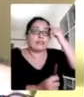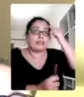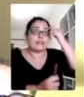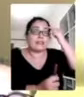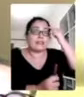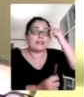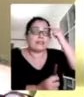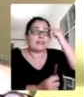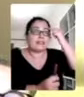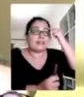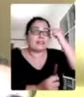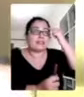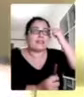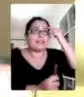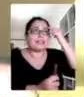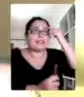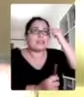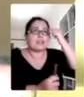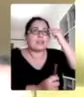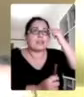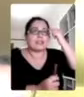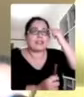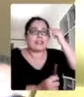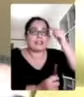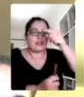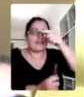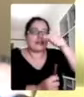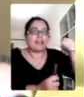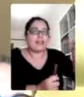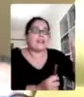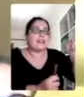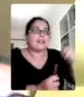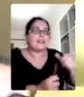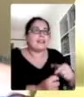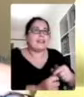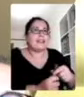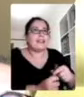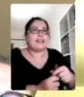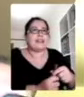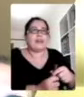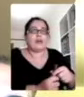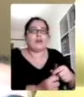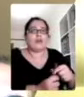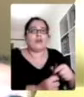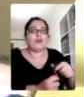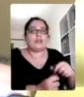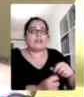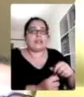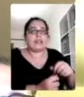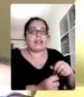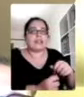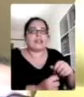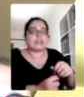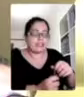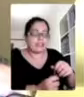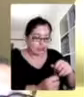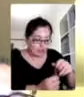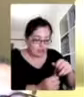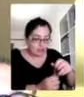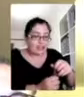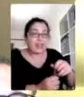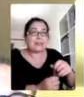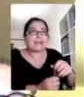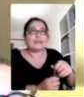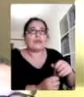Acorn modeli ama sitede başka bir şey diye geçiyor. Evet. Ekorn. Acorn diye